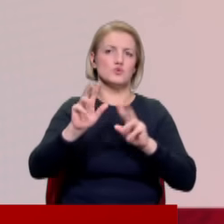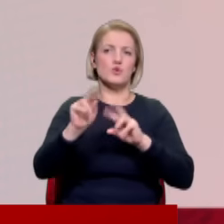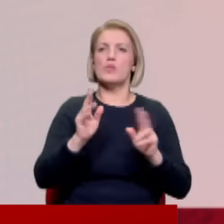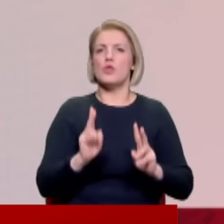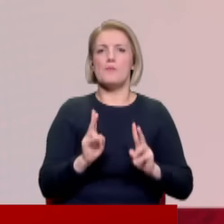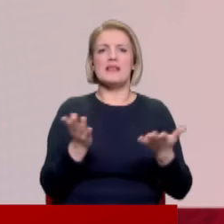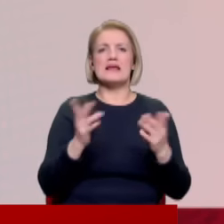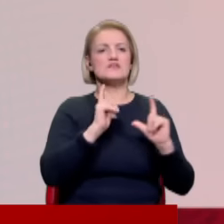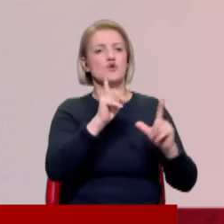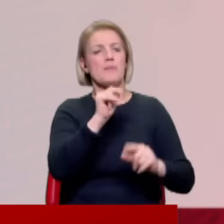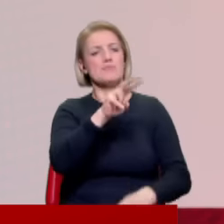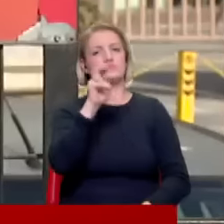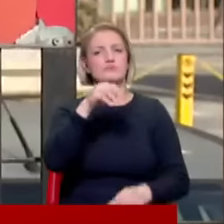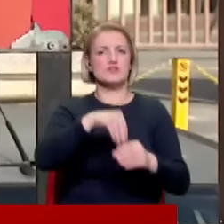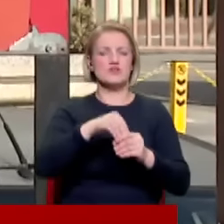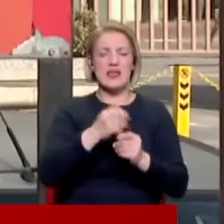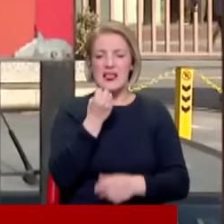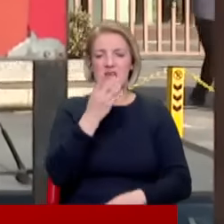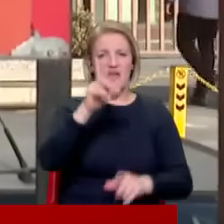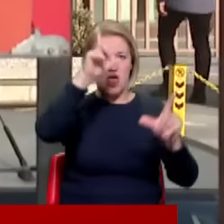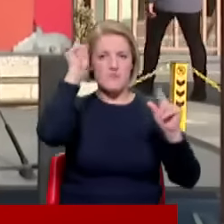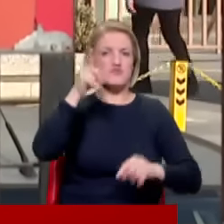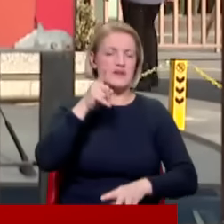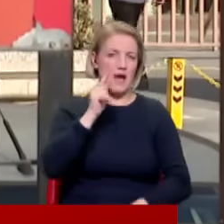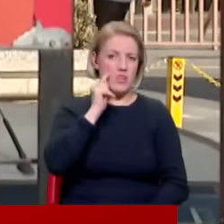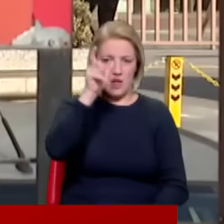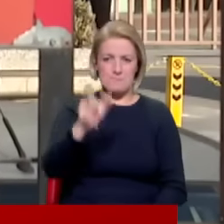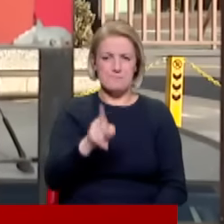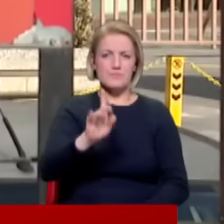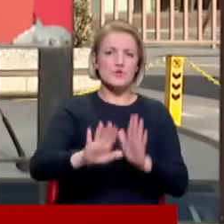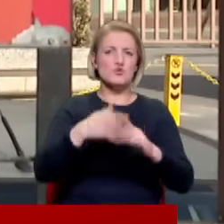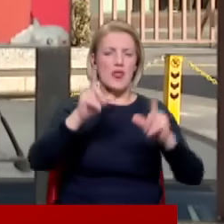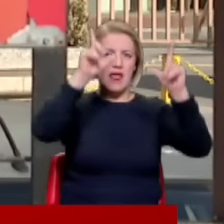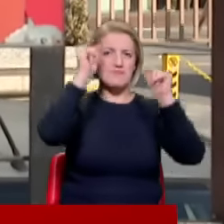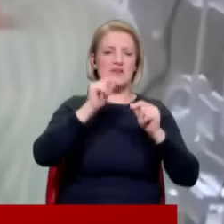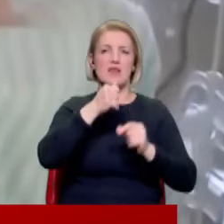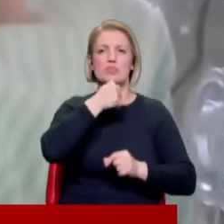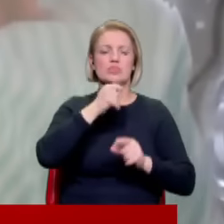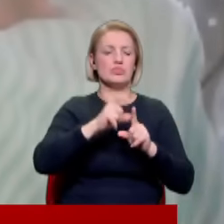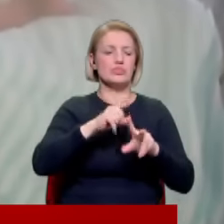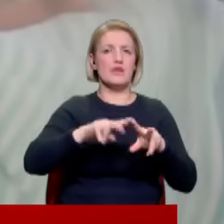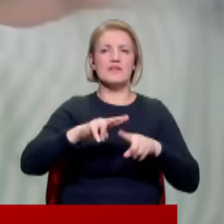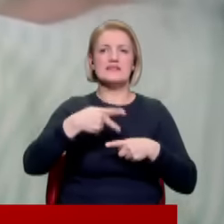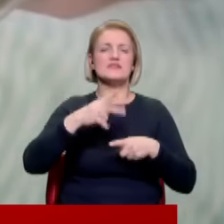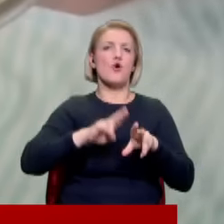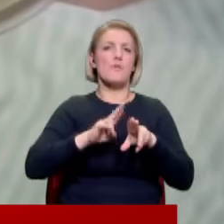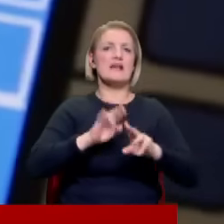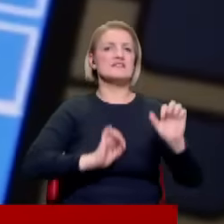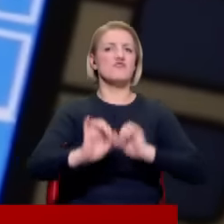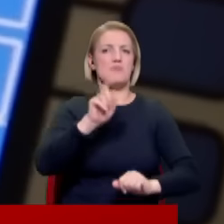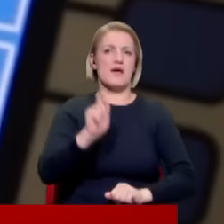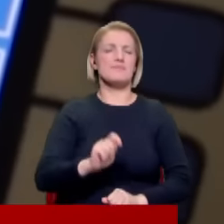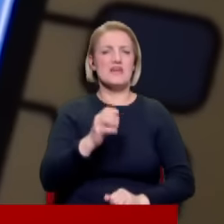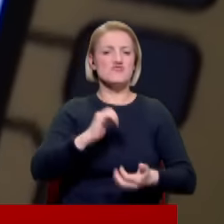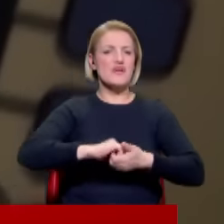Neden? SGK'dan para almak için. İtirafçı hemşire Hasan Basri Gök'ün ardından hemşire Deniz Korkmaz yaptı savunmasını. Çeteyi